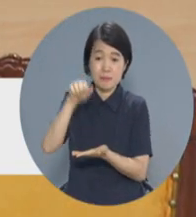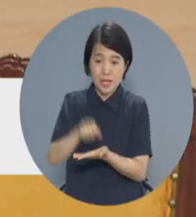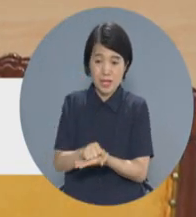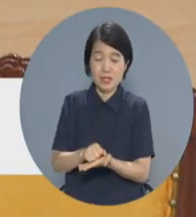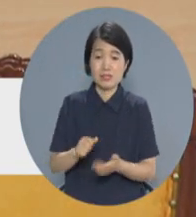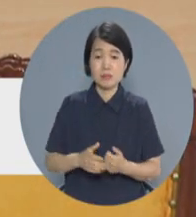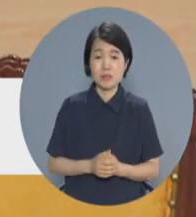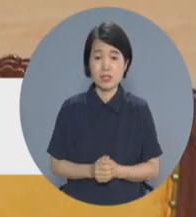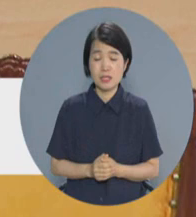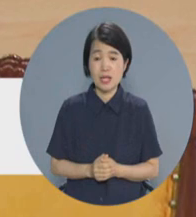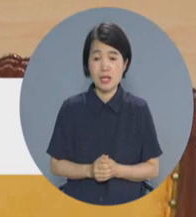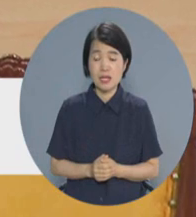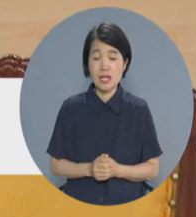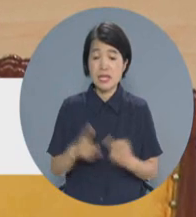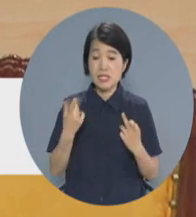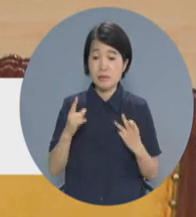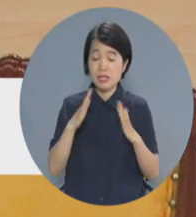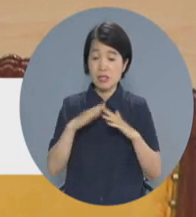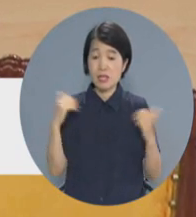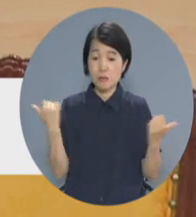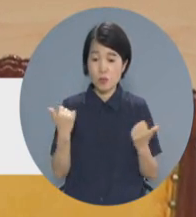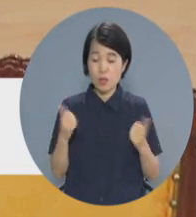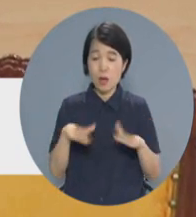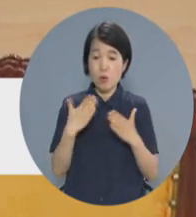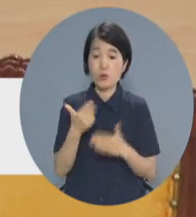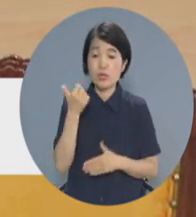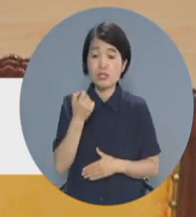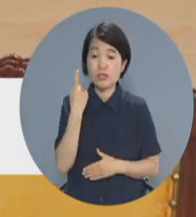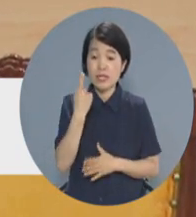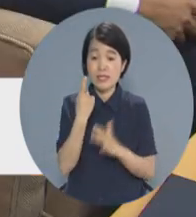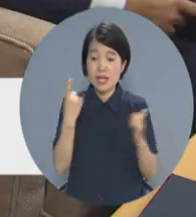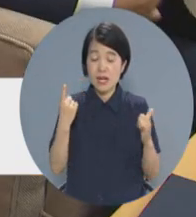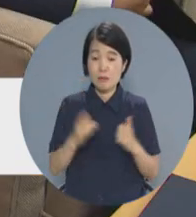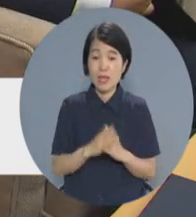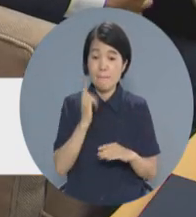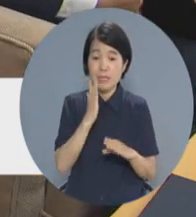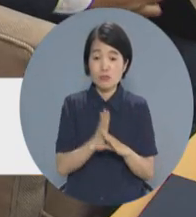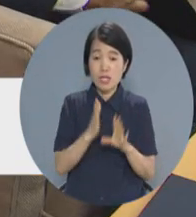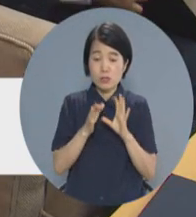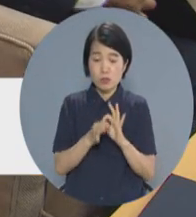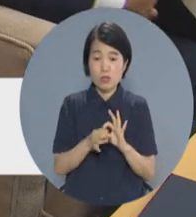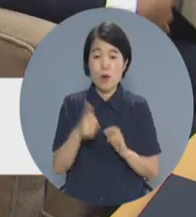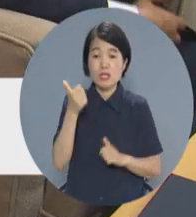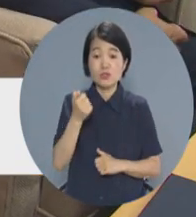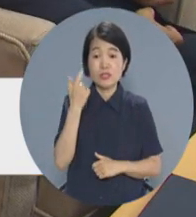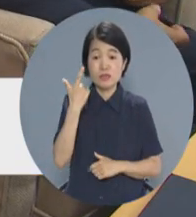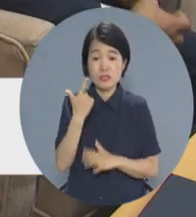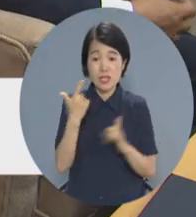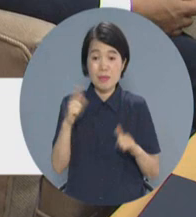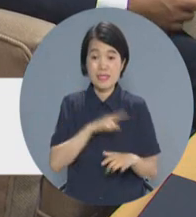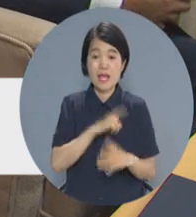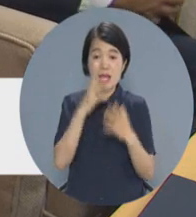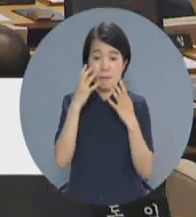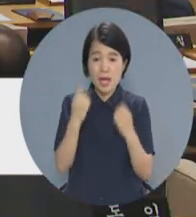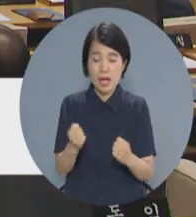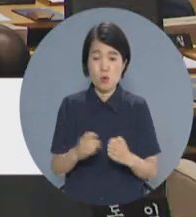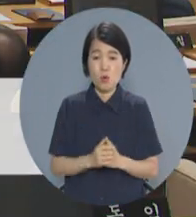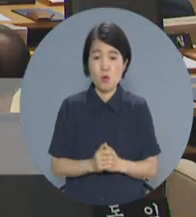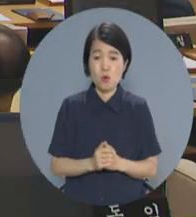차지했습니다. 12대 전남도의회는 모두 61명으로 더불어민주당 소속이 56명으로 가장